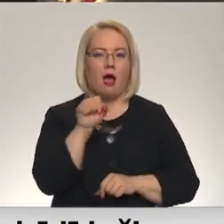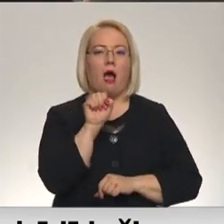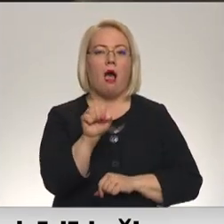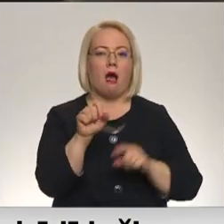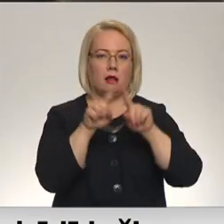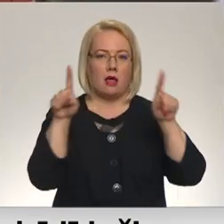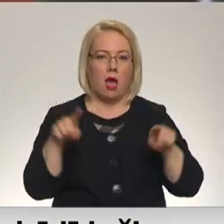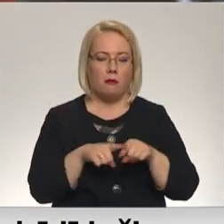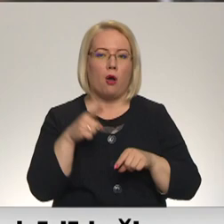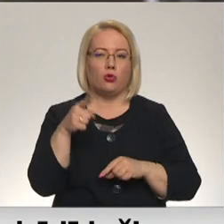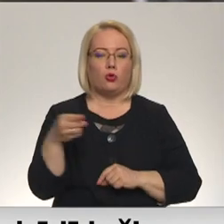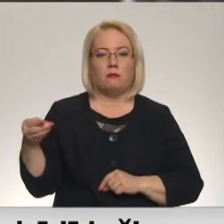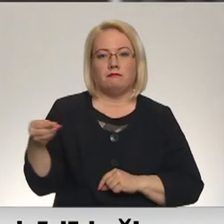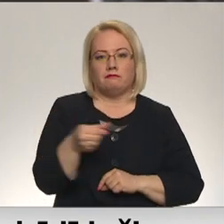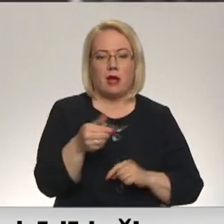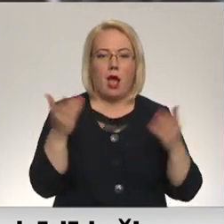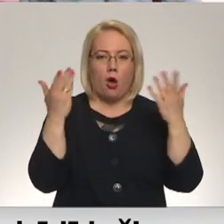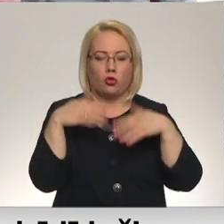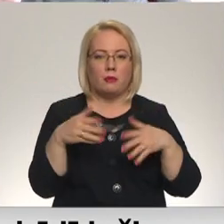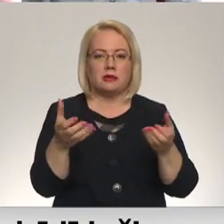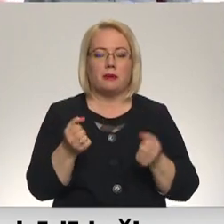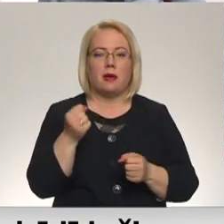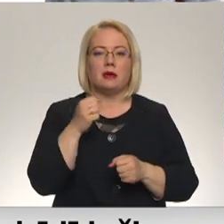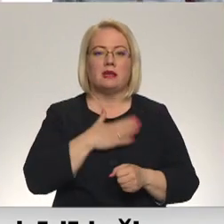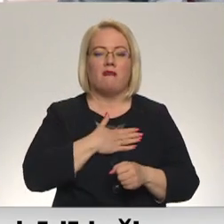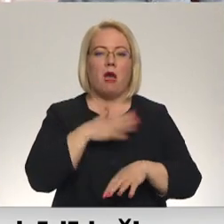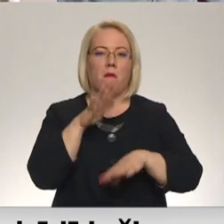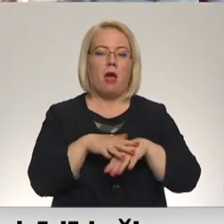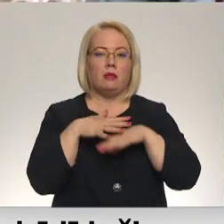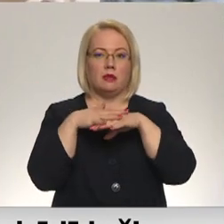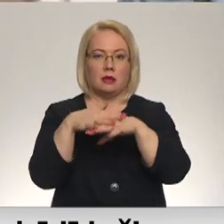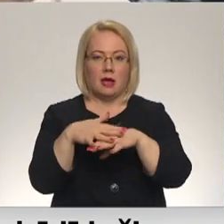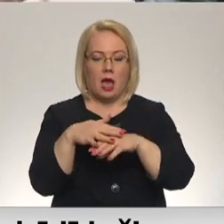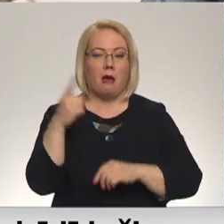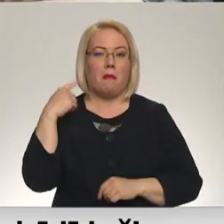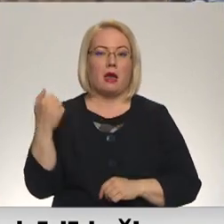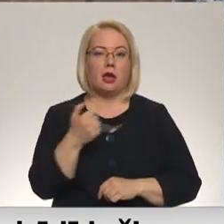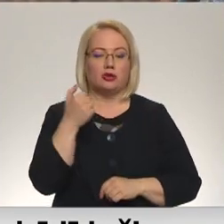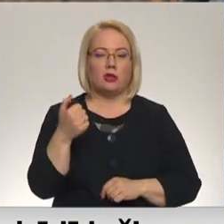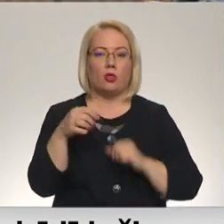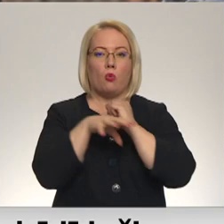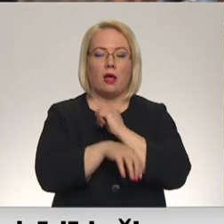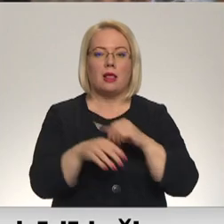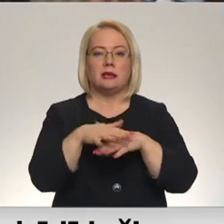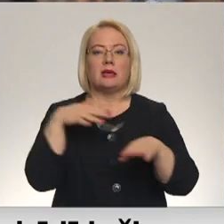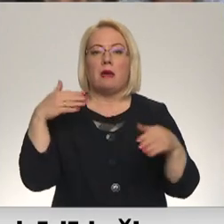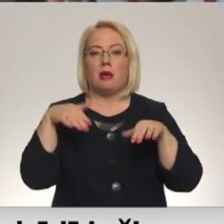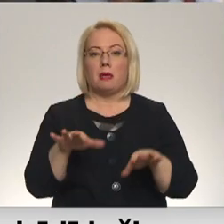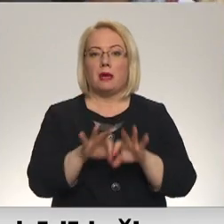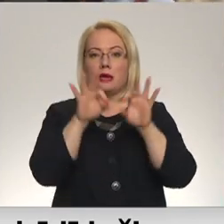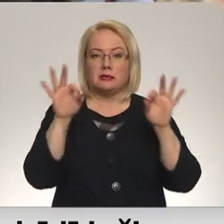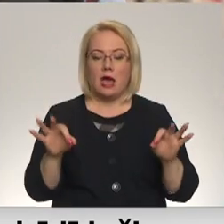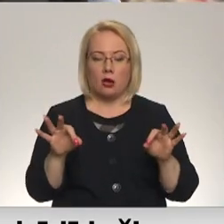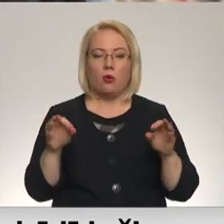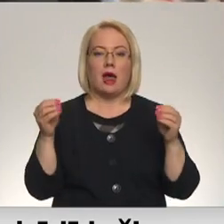kuru atlīdzību darbinieks automātiski saņēma savā bankas kontā. Pērn gada nogalē Saeima lēma, ka sākot ar